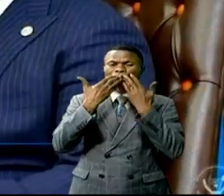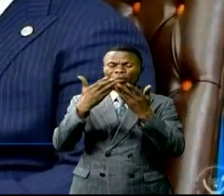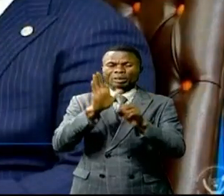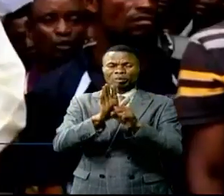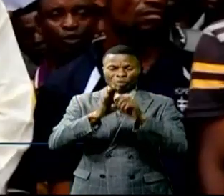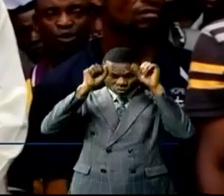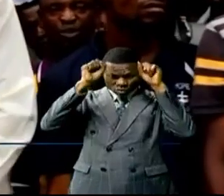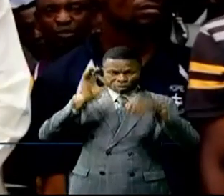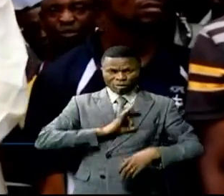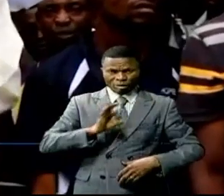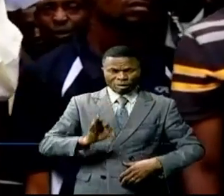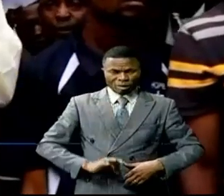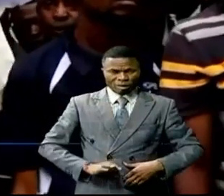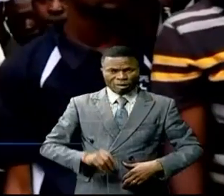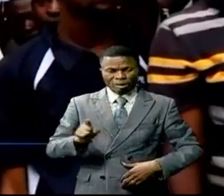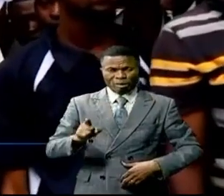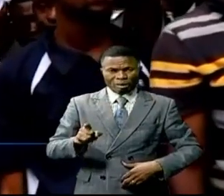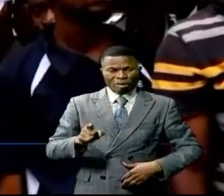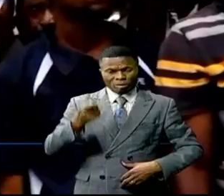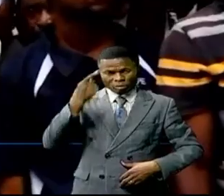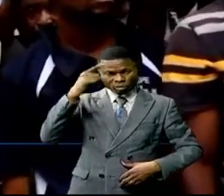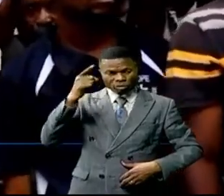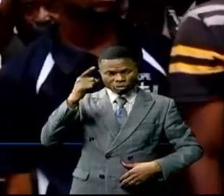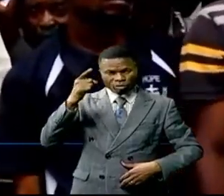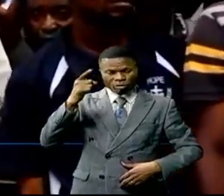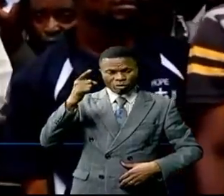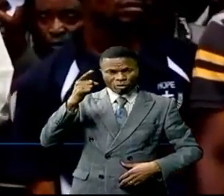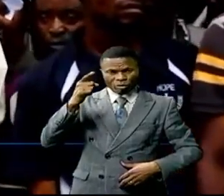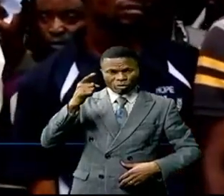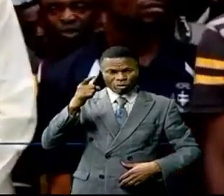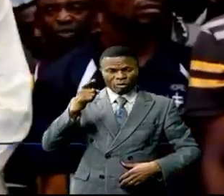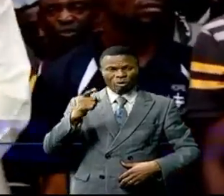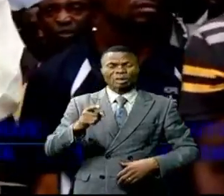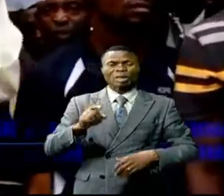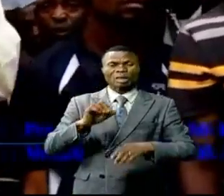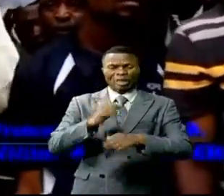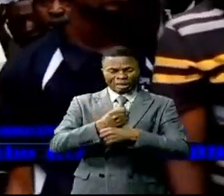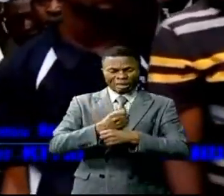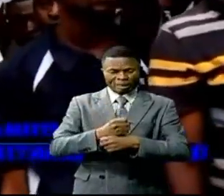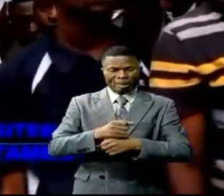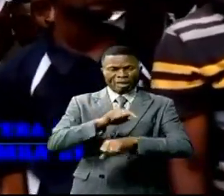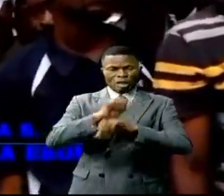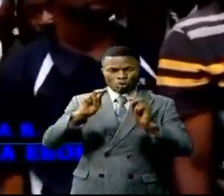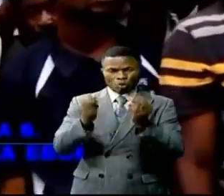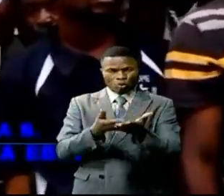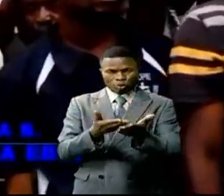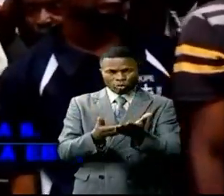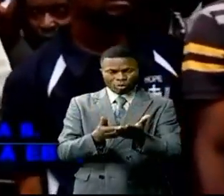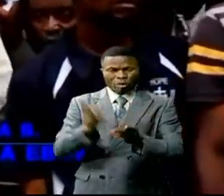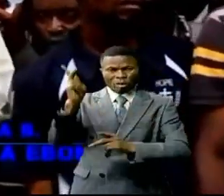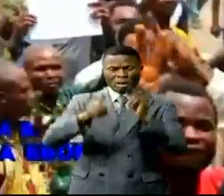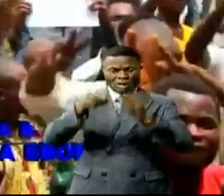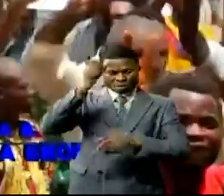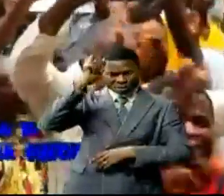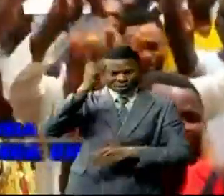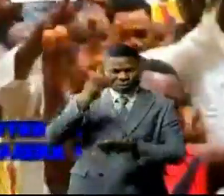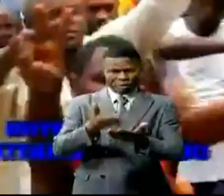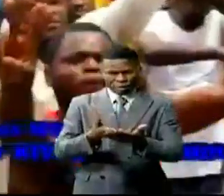l'État, Félix Antoine Tshisekedi Tshilombo, pour la matérialisation de sa vision. Le peuple d'abord.